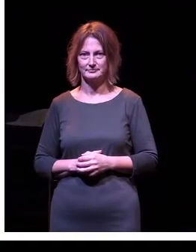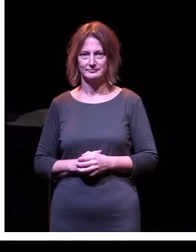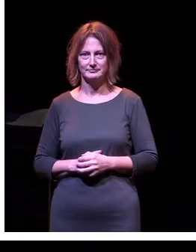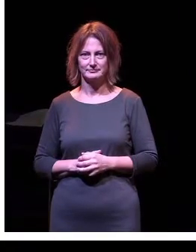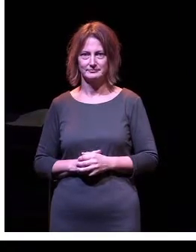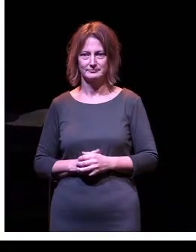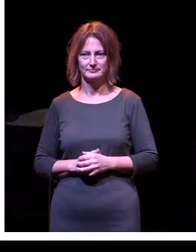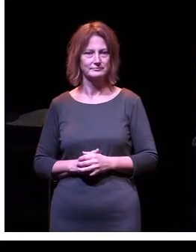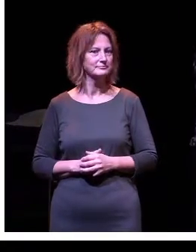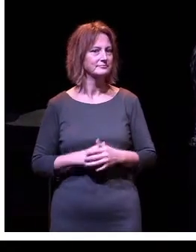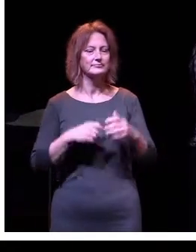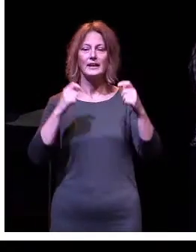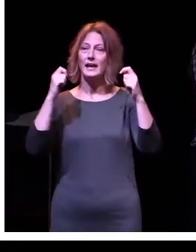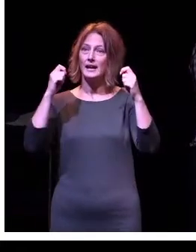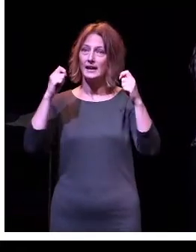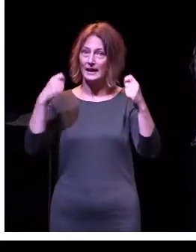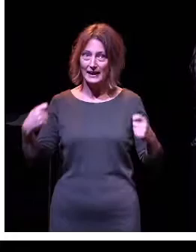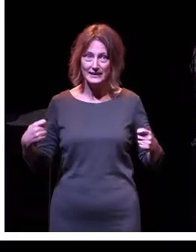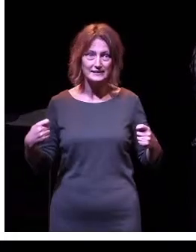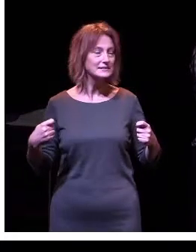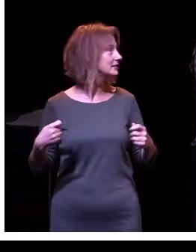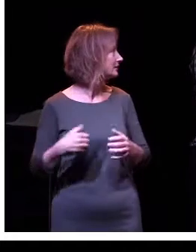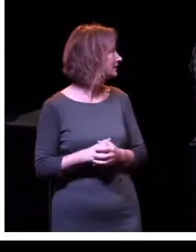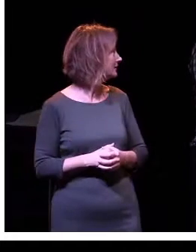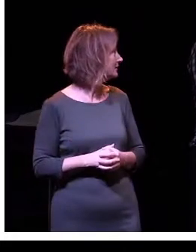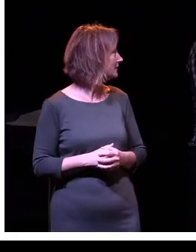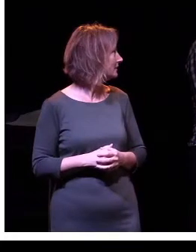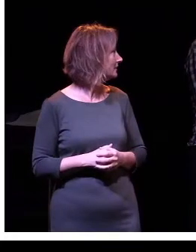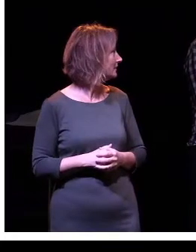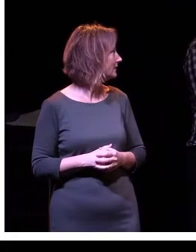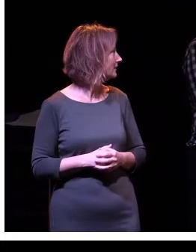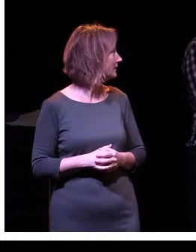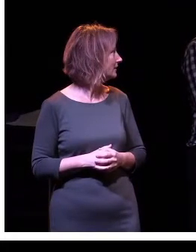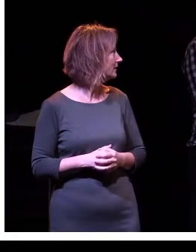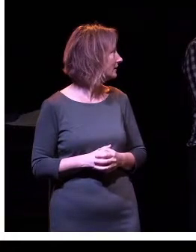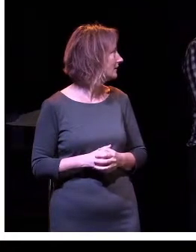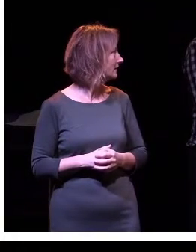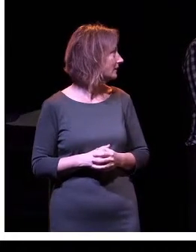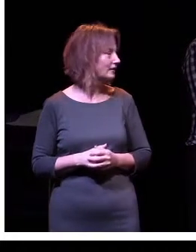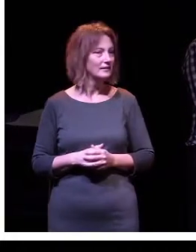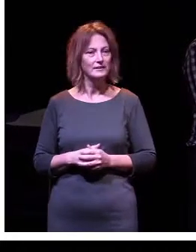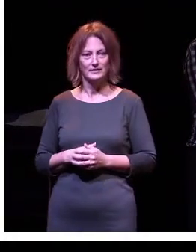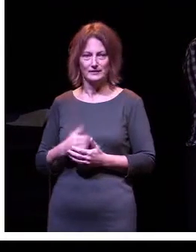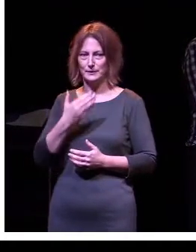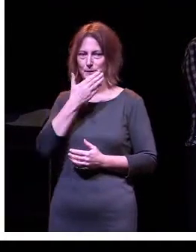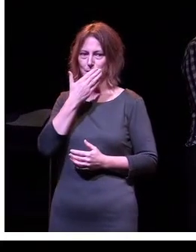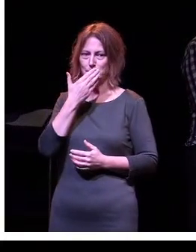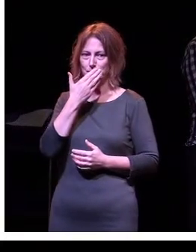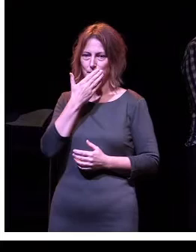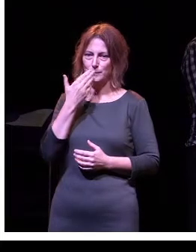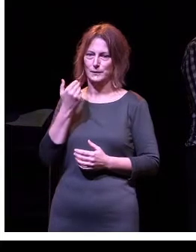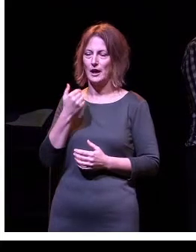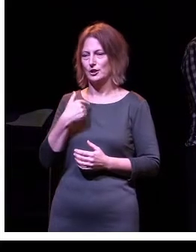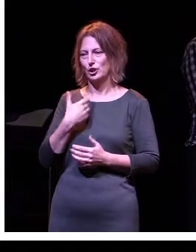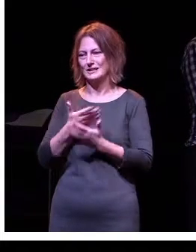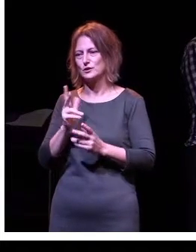Tjena, grattis. Nej, vi har ju inte träffats. Men jag är en så farlig juryordförande.